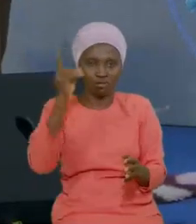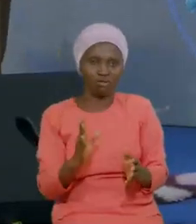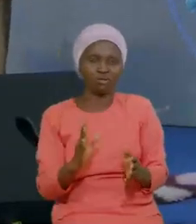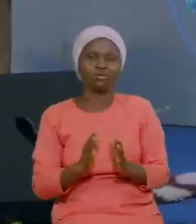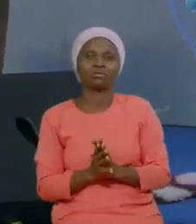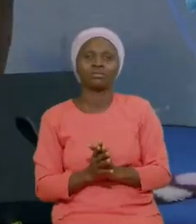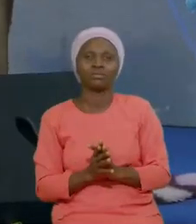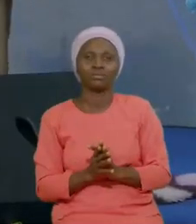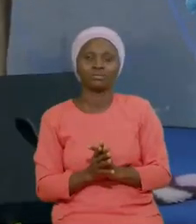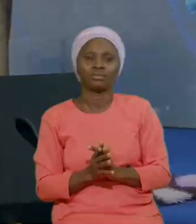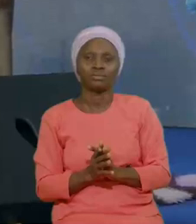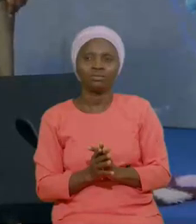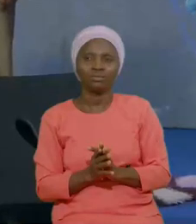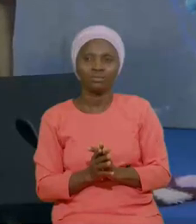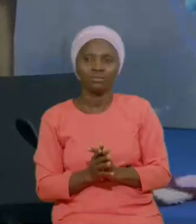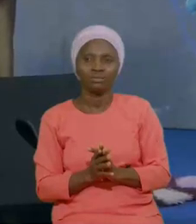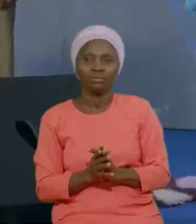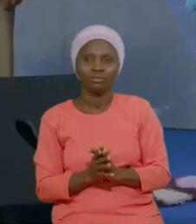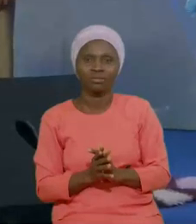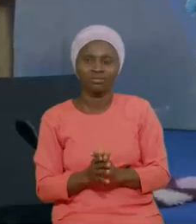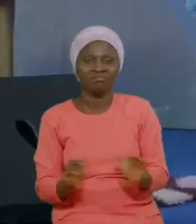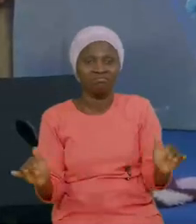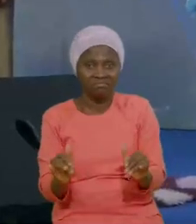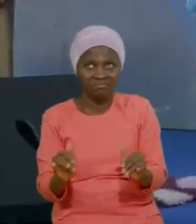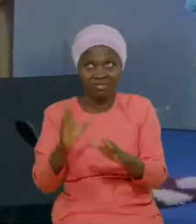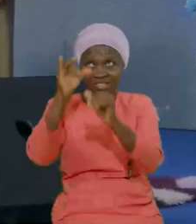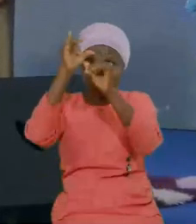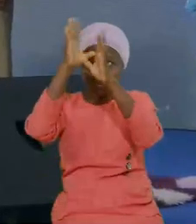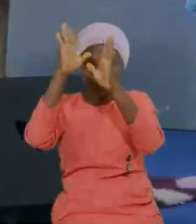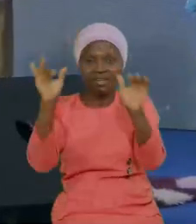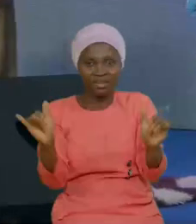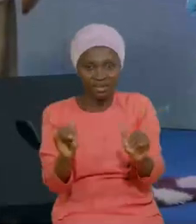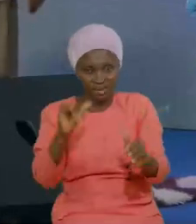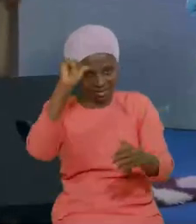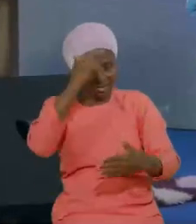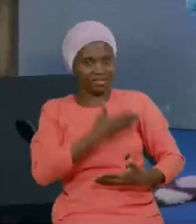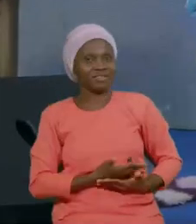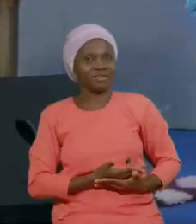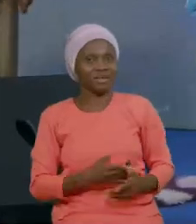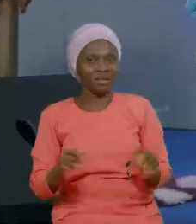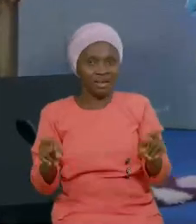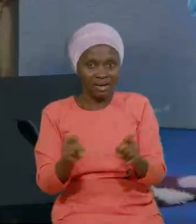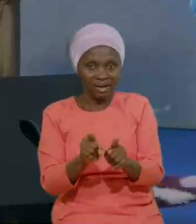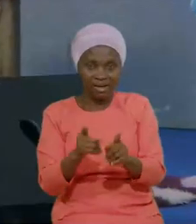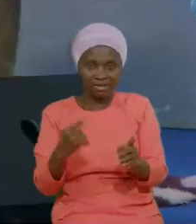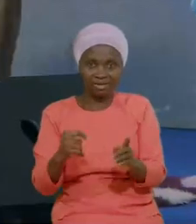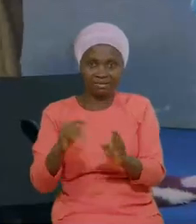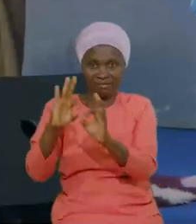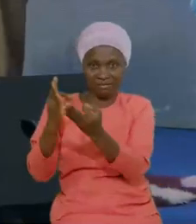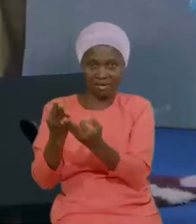Oui, piété ici parle de la nature et des attributs de Dieu. Tel père, tel fils.